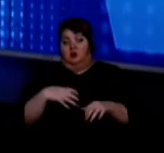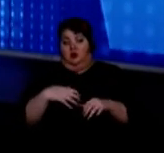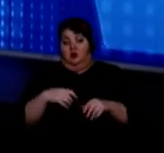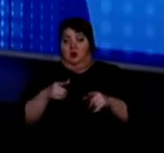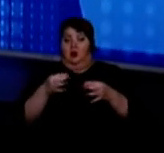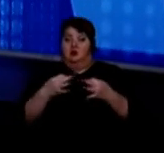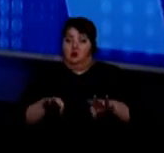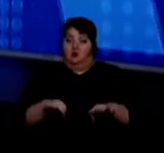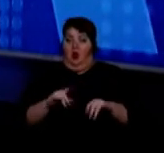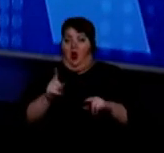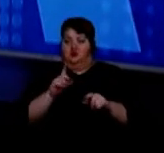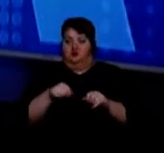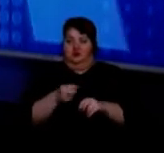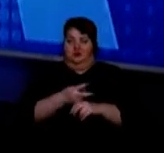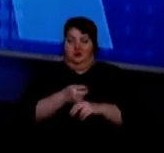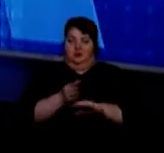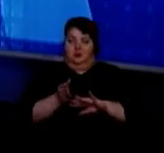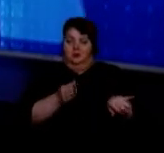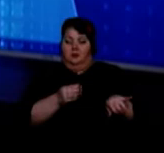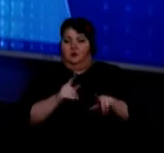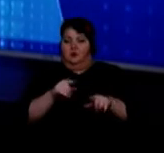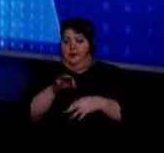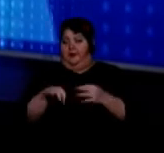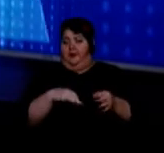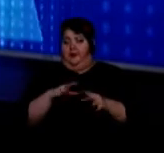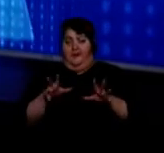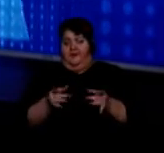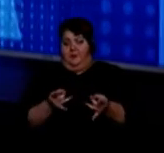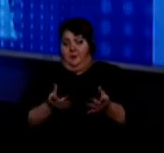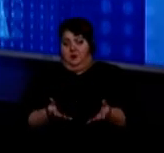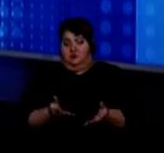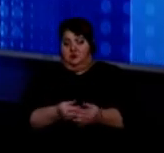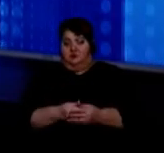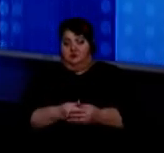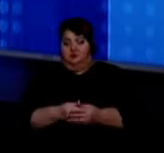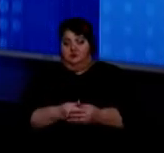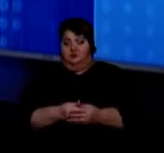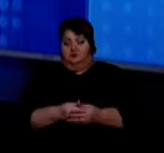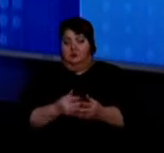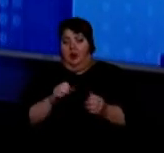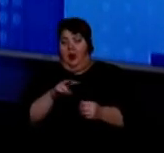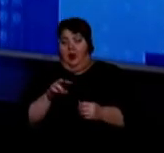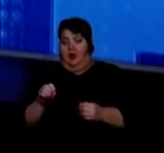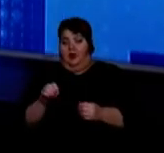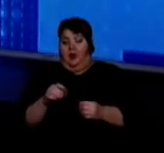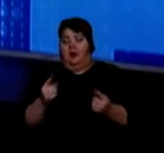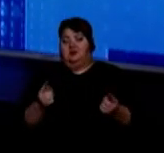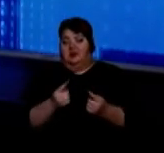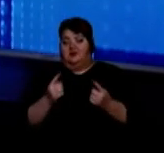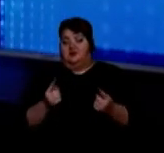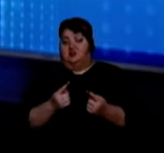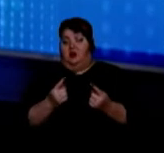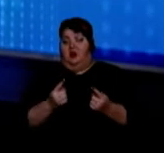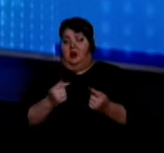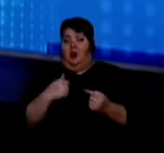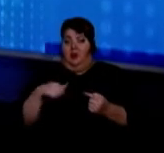дозволити, без чого ти можеш обійтися. Все елементарно, все дуже просто. І, ну, якби... Але зазвичай